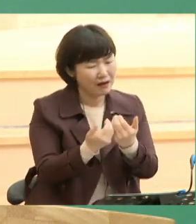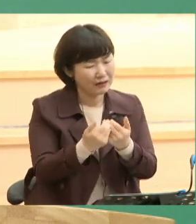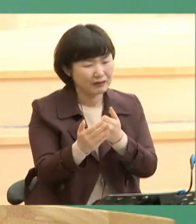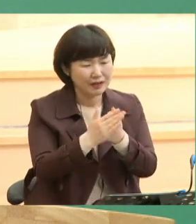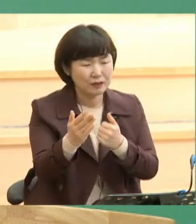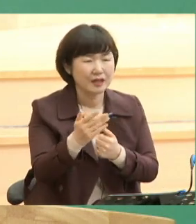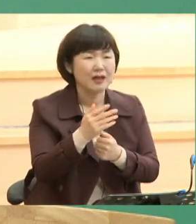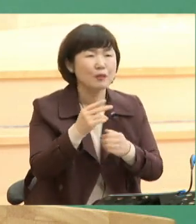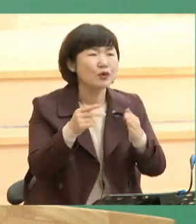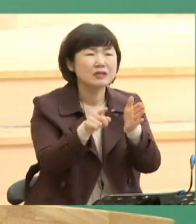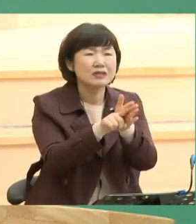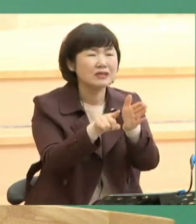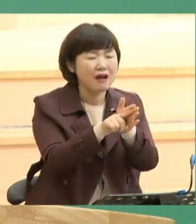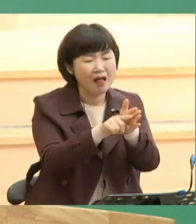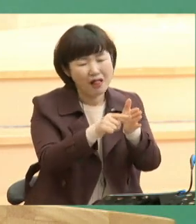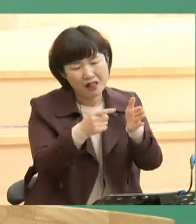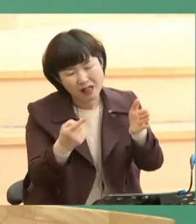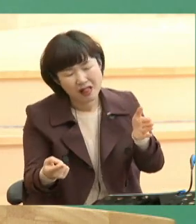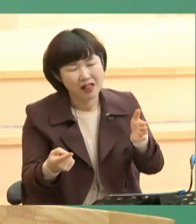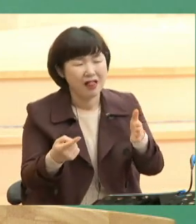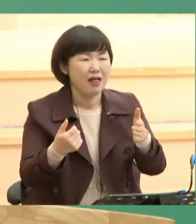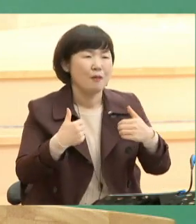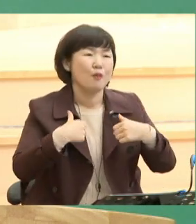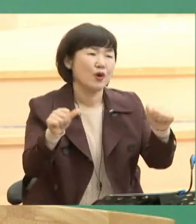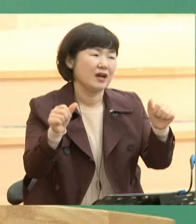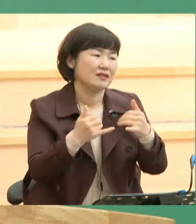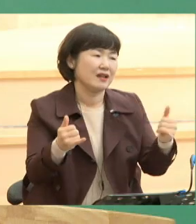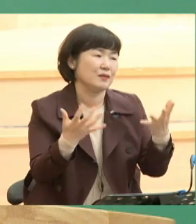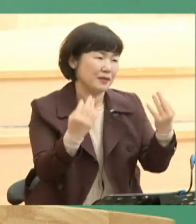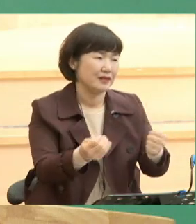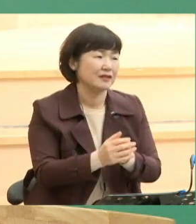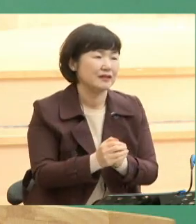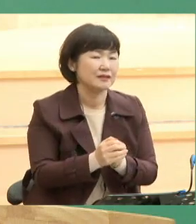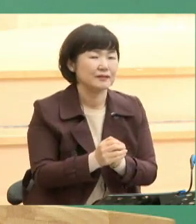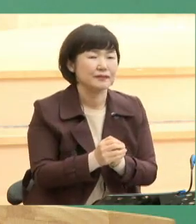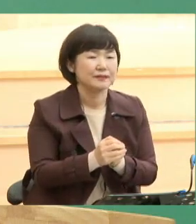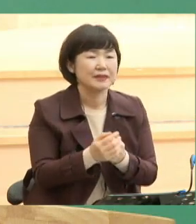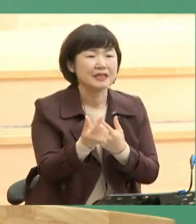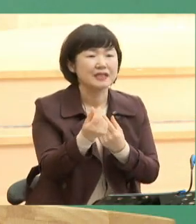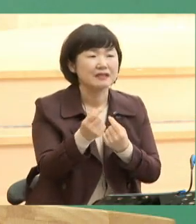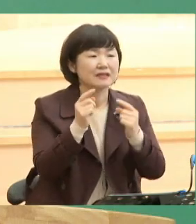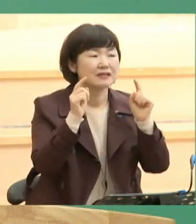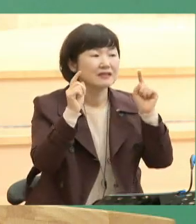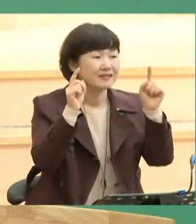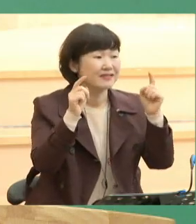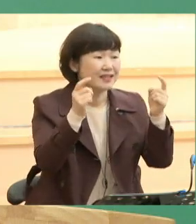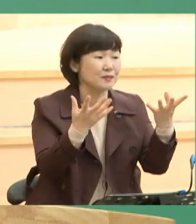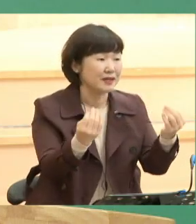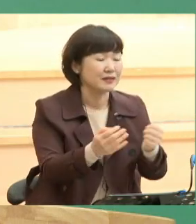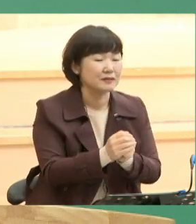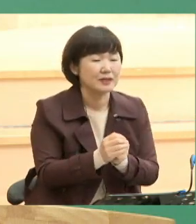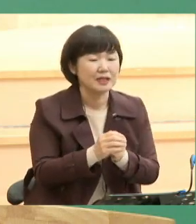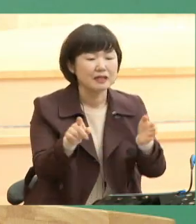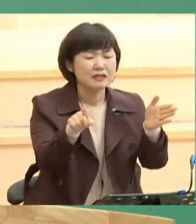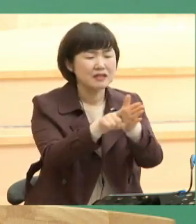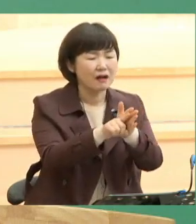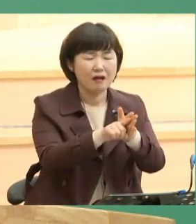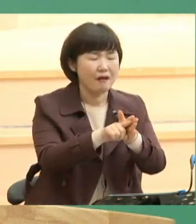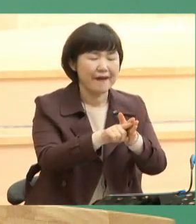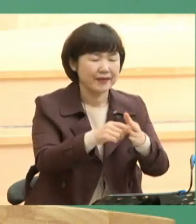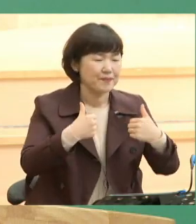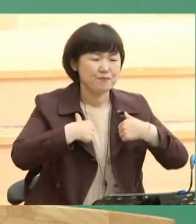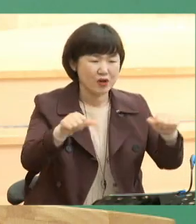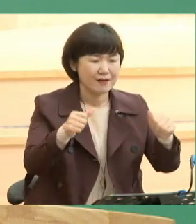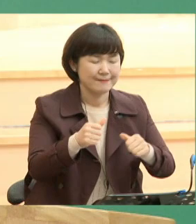신앙의 막 니를 느끼는 사람들이 있습니다 그런 양대 들이 있습니다 아예 신앙을 포기하려고